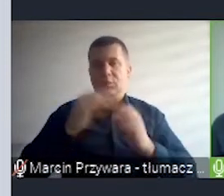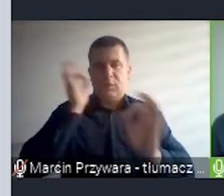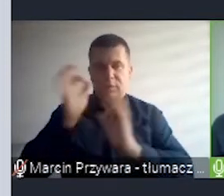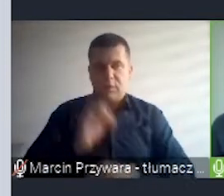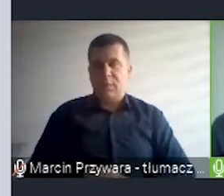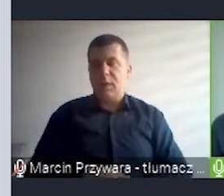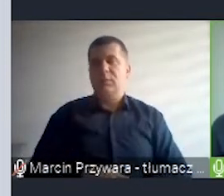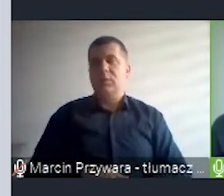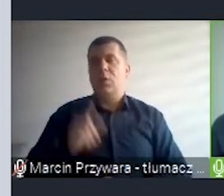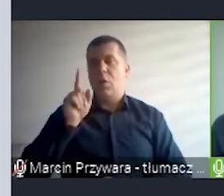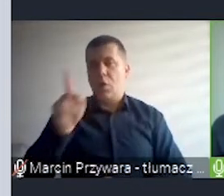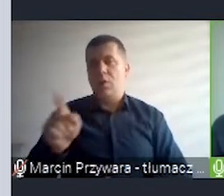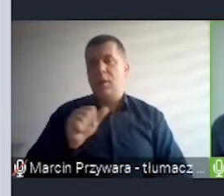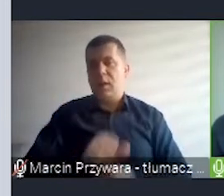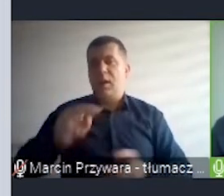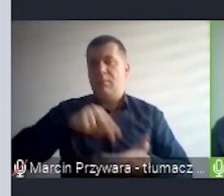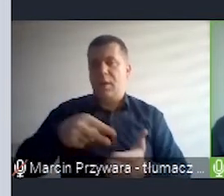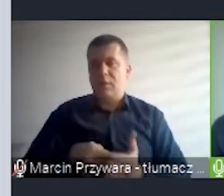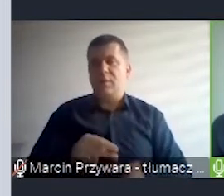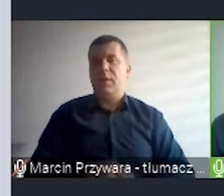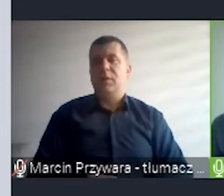informację, że ona jest planowana.